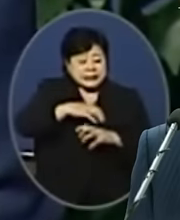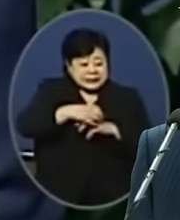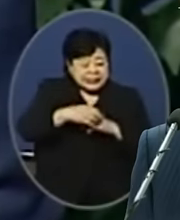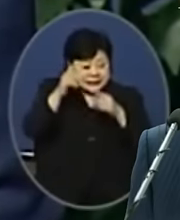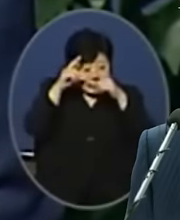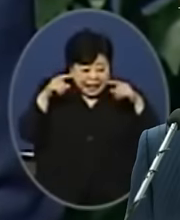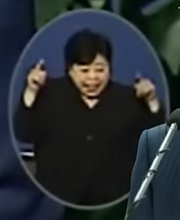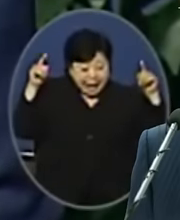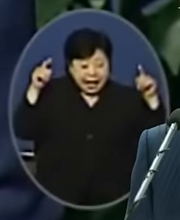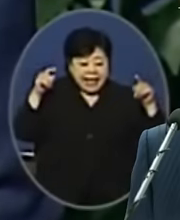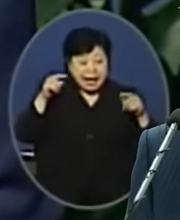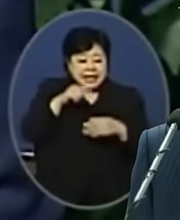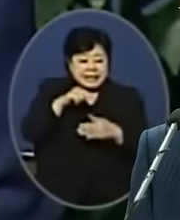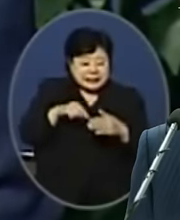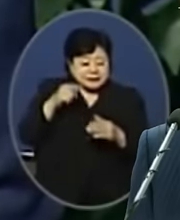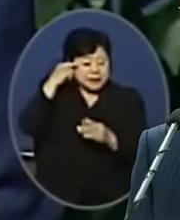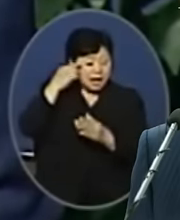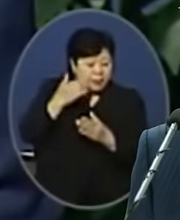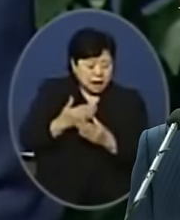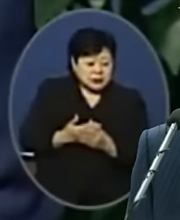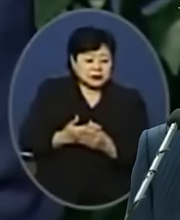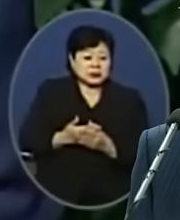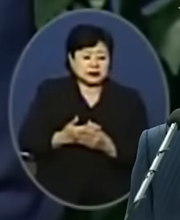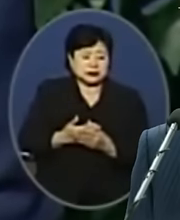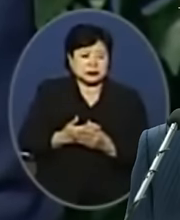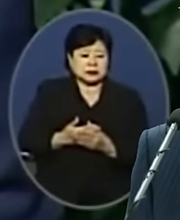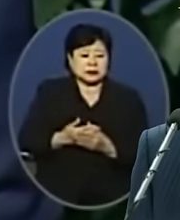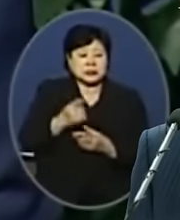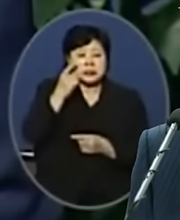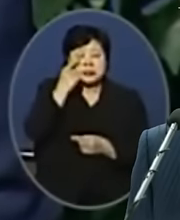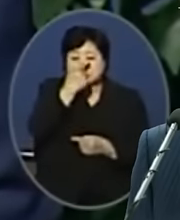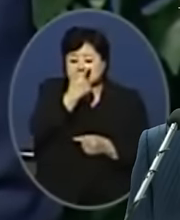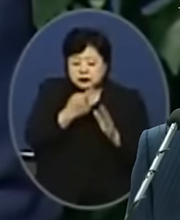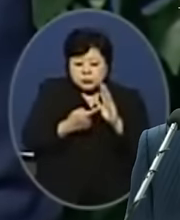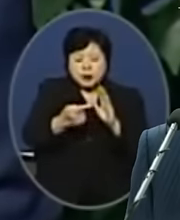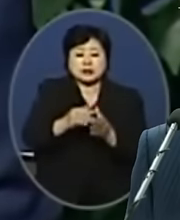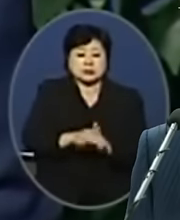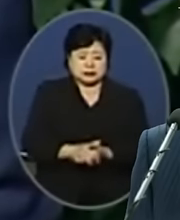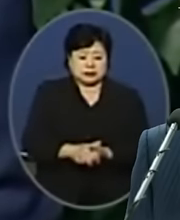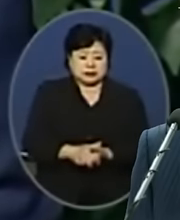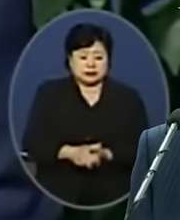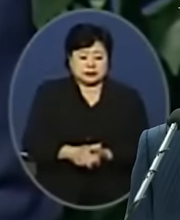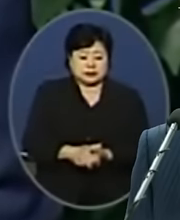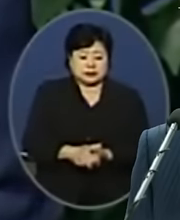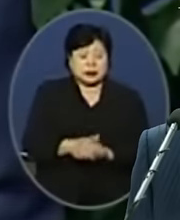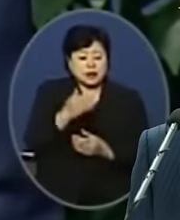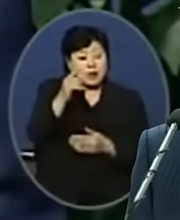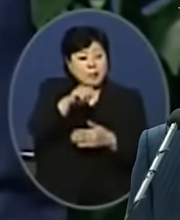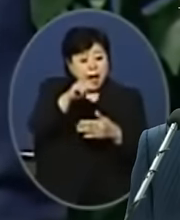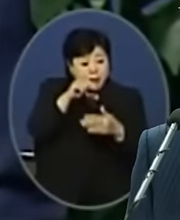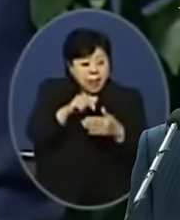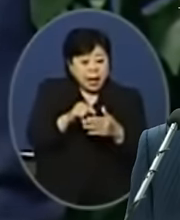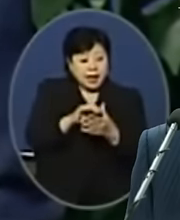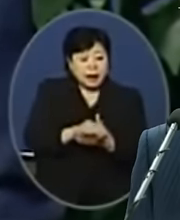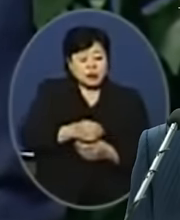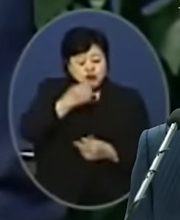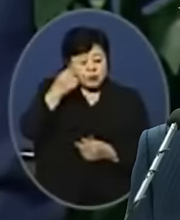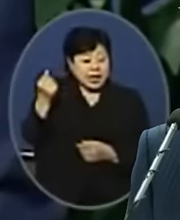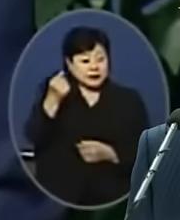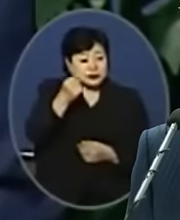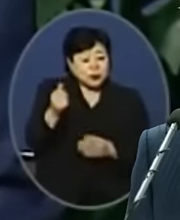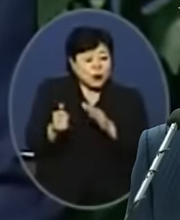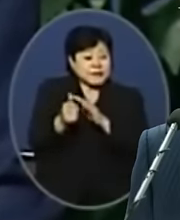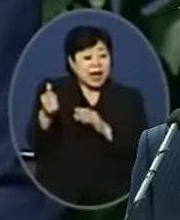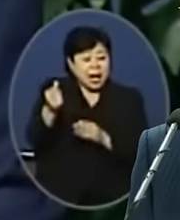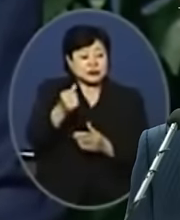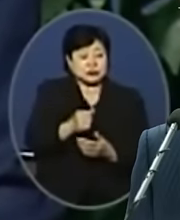세계적인 대학에서 심리학 교수들이 그것을 증명한 것입니다. 여러분 마음속에 꿈을 갖고